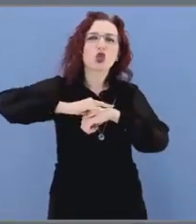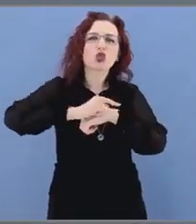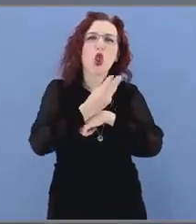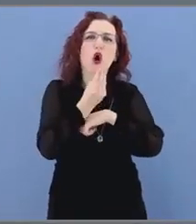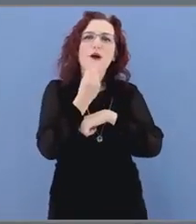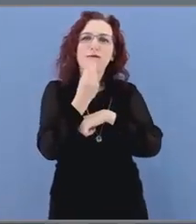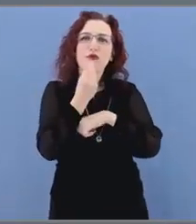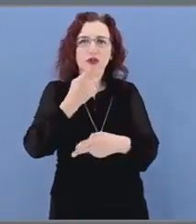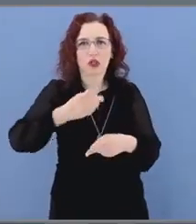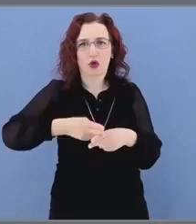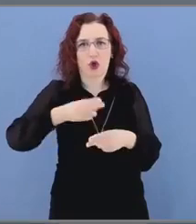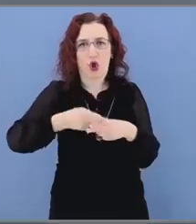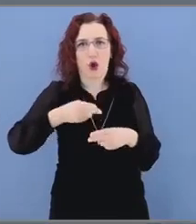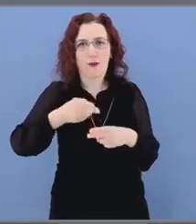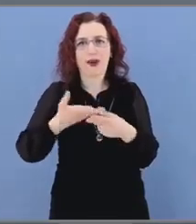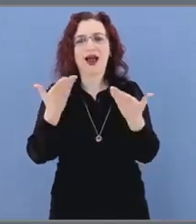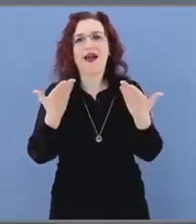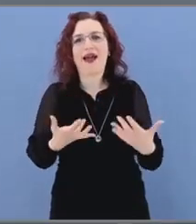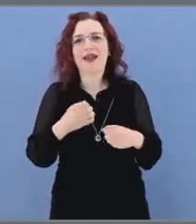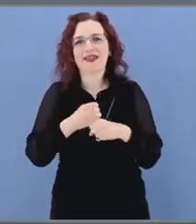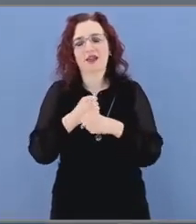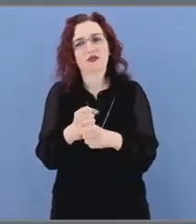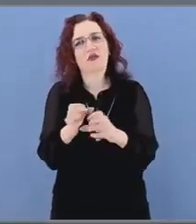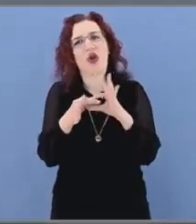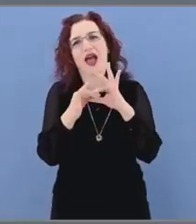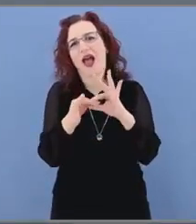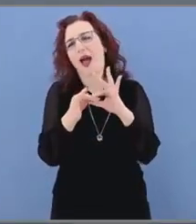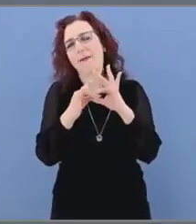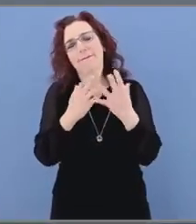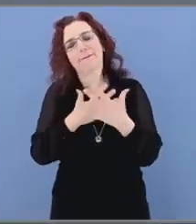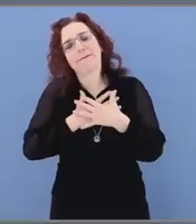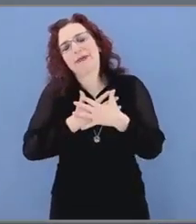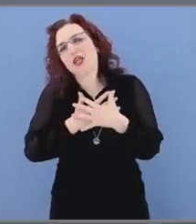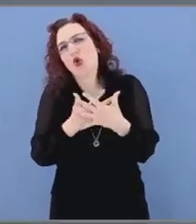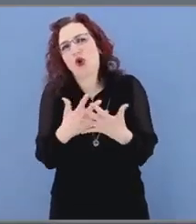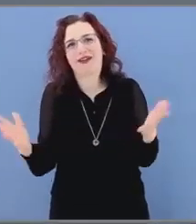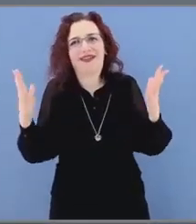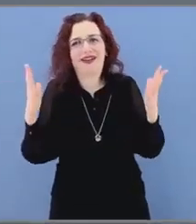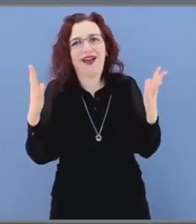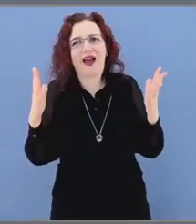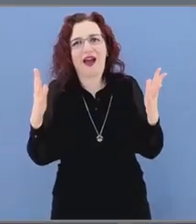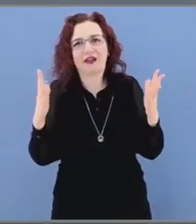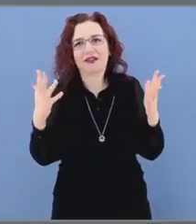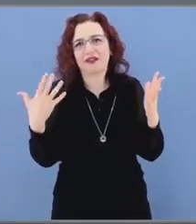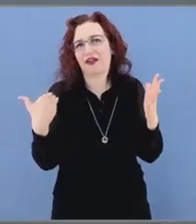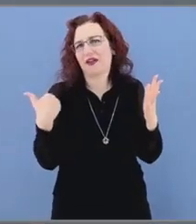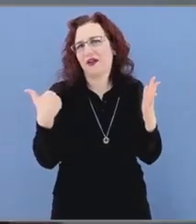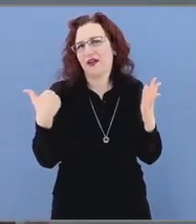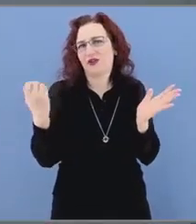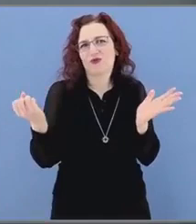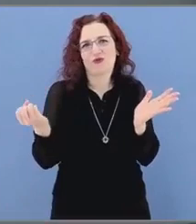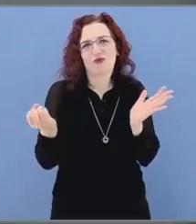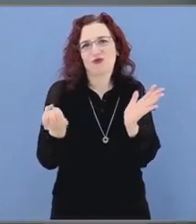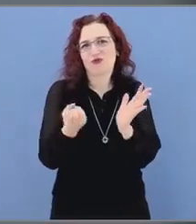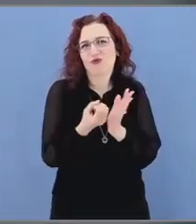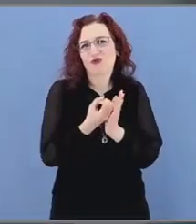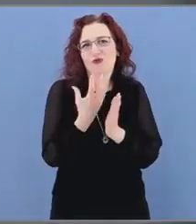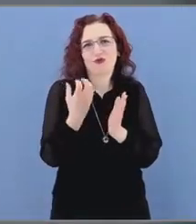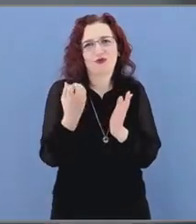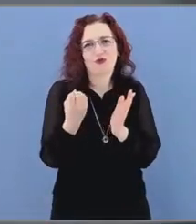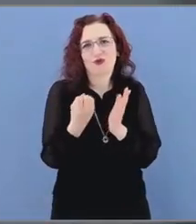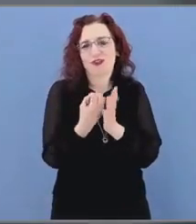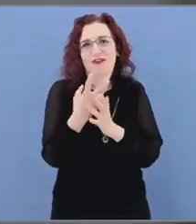che è appena recente da un successo, è tornato da un successo sull'Odissea di venerdì, questa Via Crucis